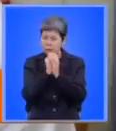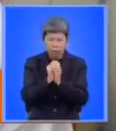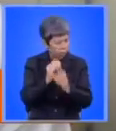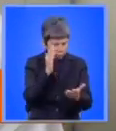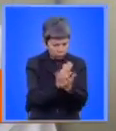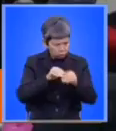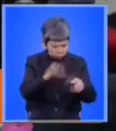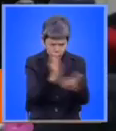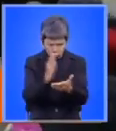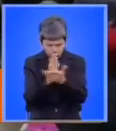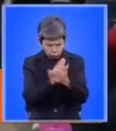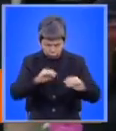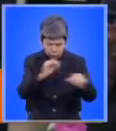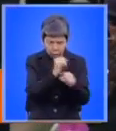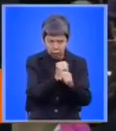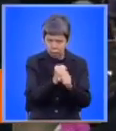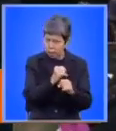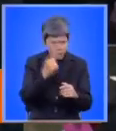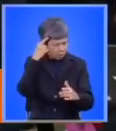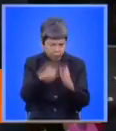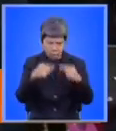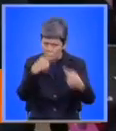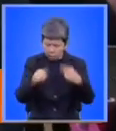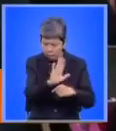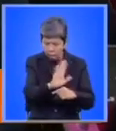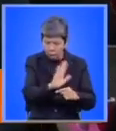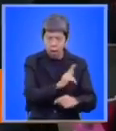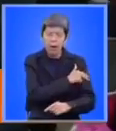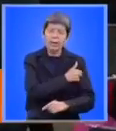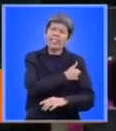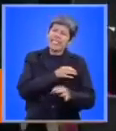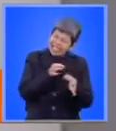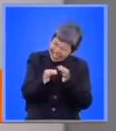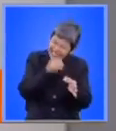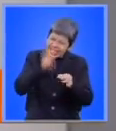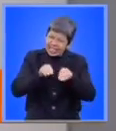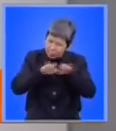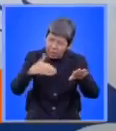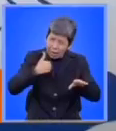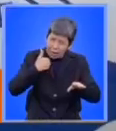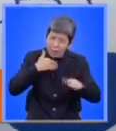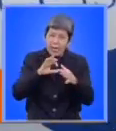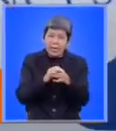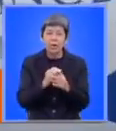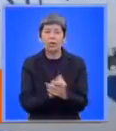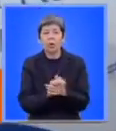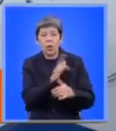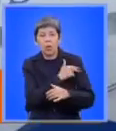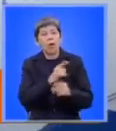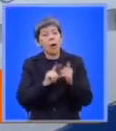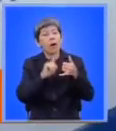ดกระจายข่าวนะครับบอกว่ามันเป็นความเห็นผิดๆมันเป็นข่าวลือหรือเปล่าคือก่อนหน้านี้เนี่ยมีความสับสนเล็กน้อยเกี่ยวกับเวลาที่คุณหมอท่